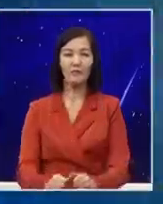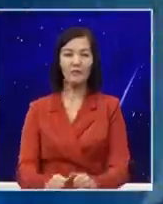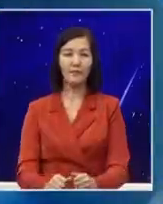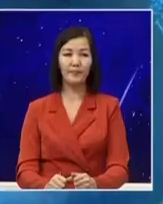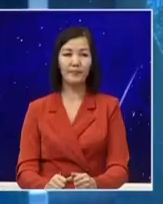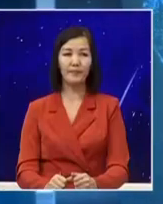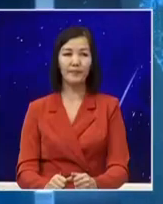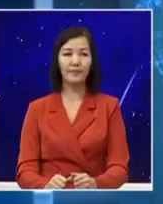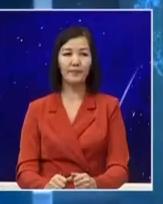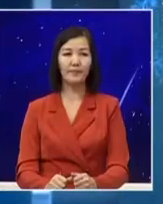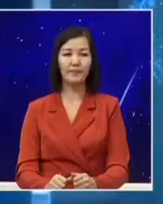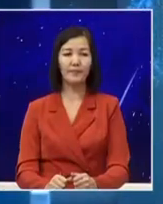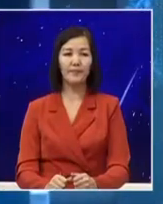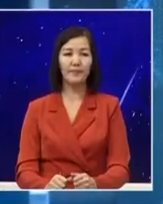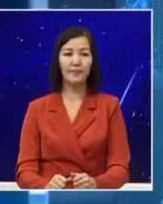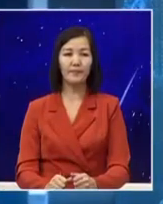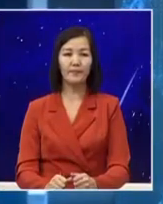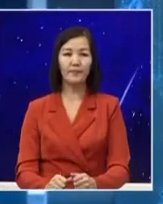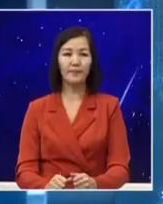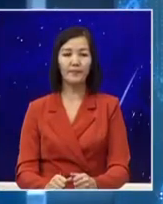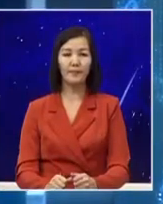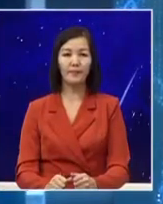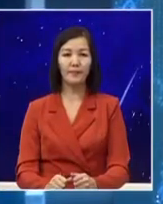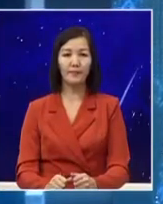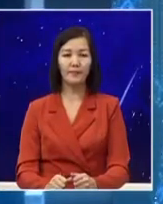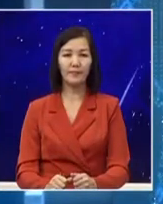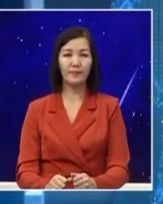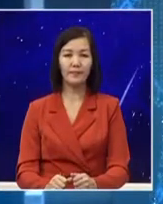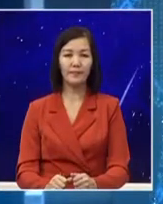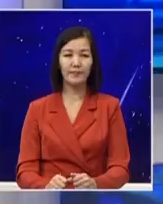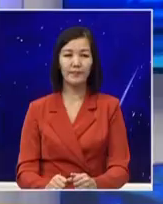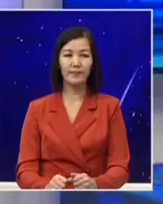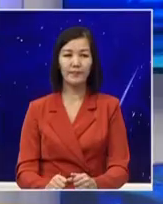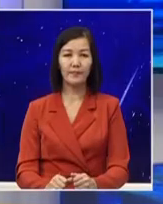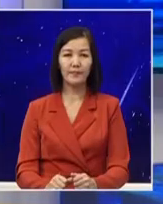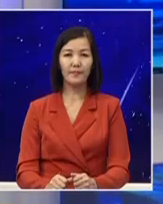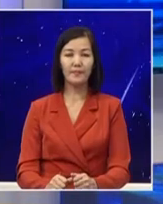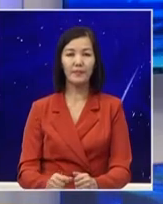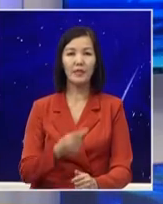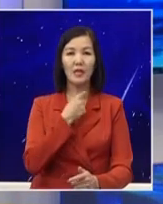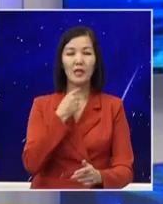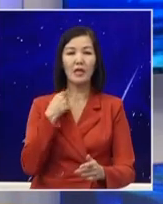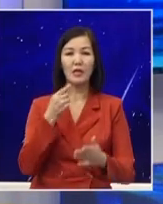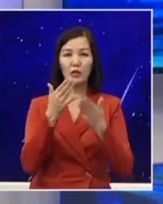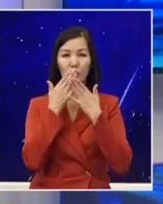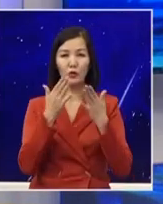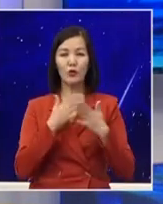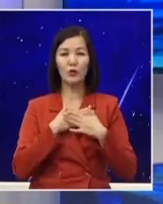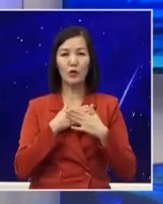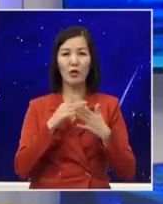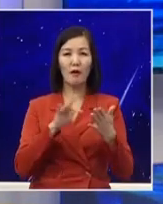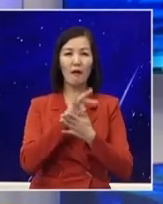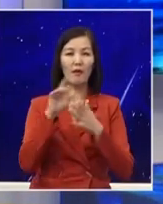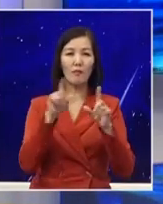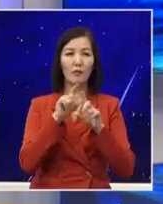Таманы ғаламтар ақпараттармен дайындаған Елдана Серікбайқызы, Жетісу телеарнасы. Талдықорған сүйікті қалам. Осындай